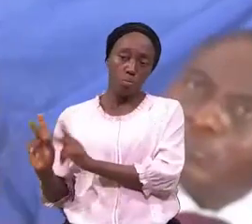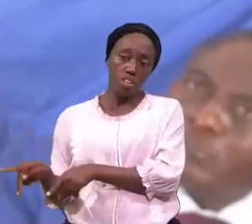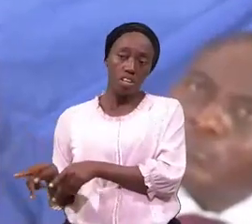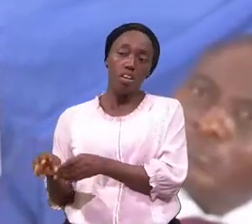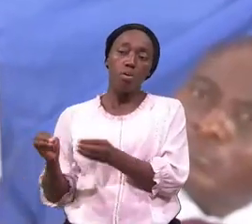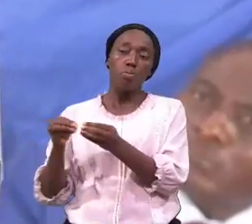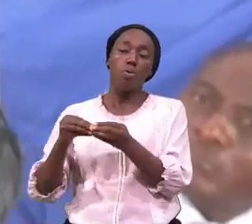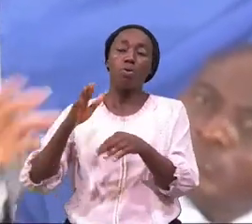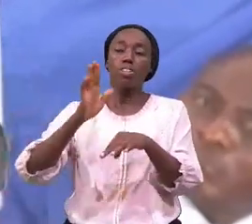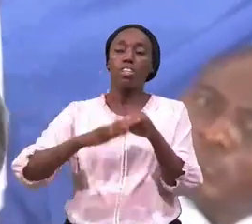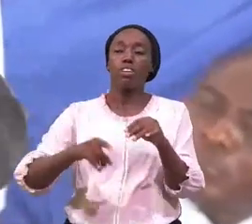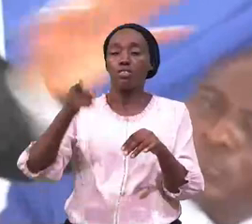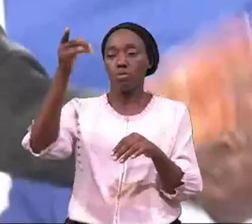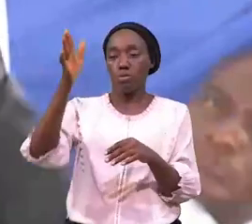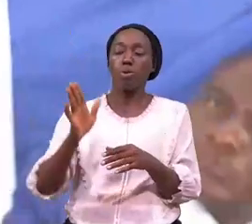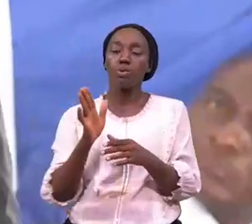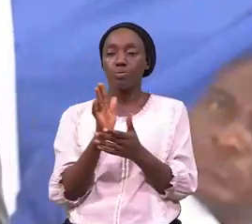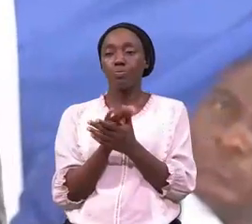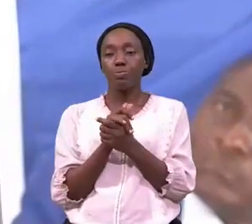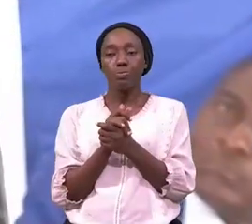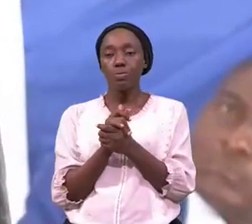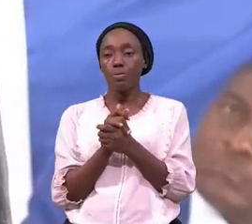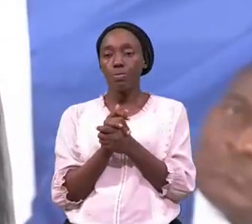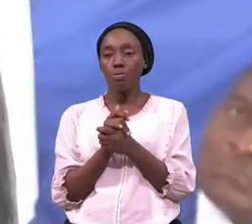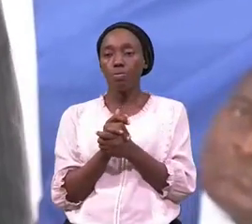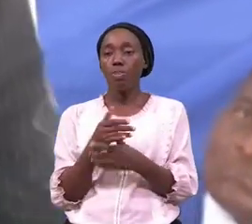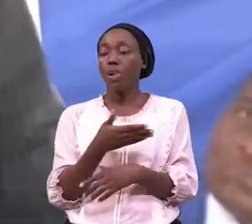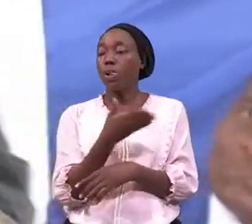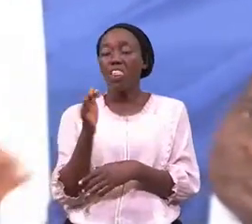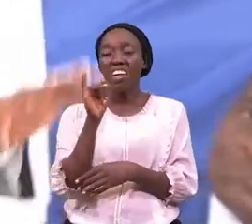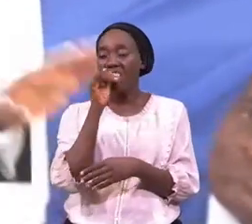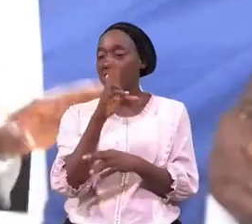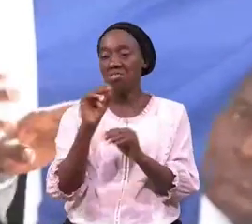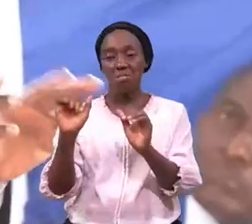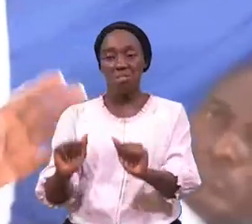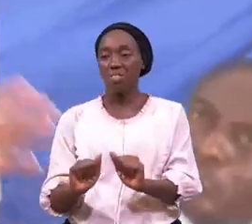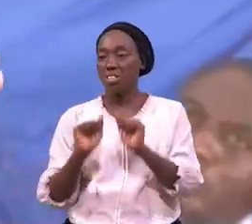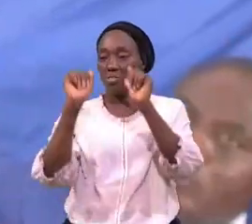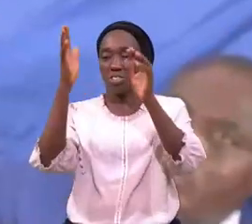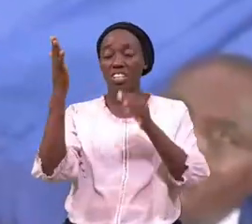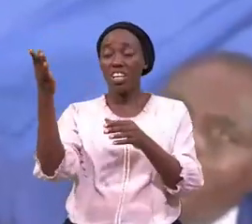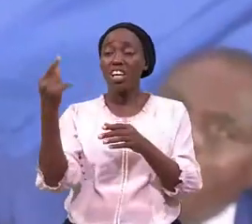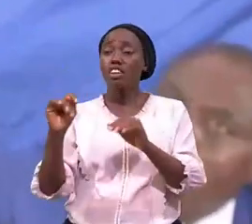tu montres simplement que tu aimes cette personne plus que Dieu. Il n'y a pas de consécration.